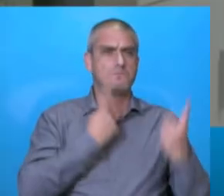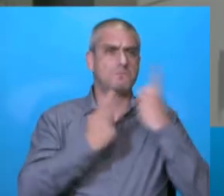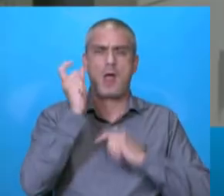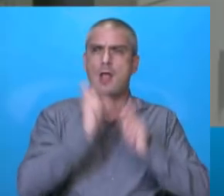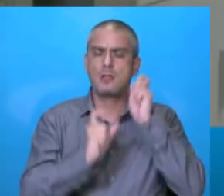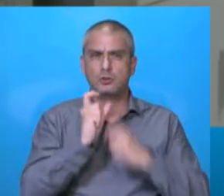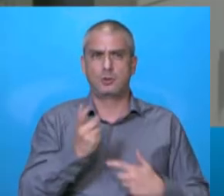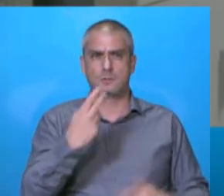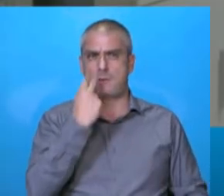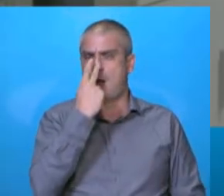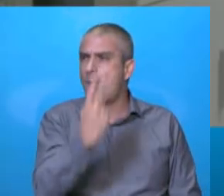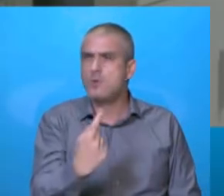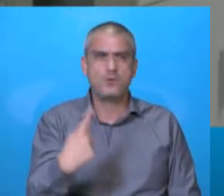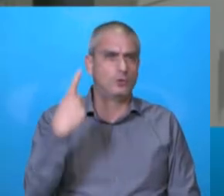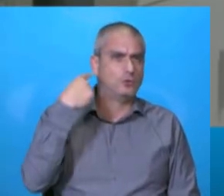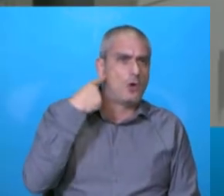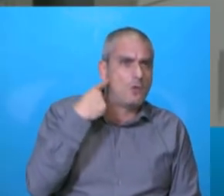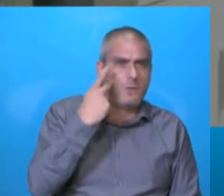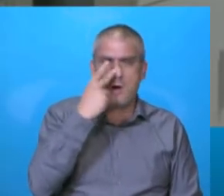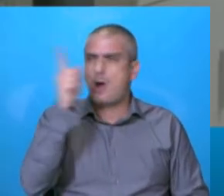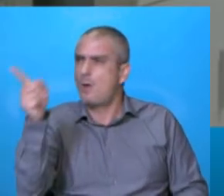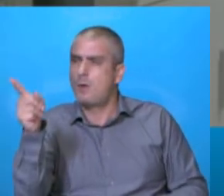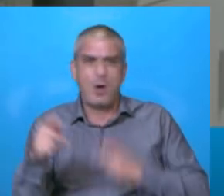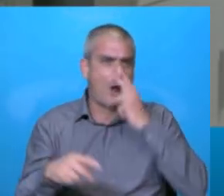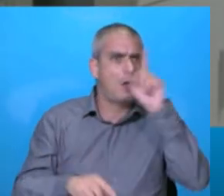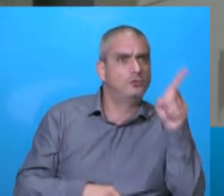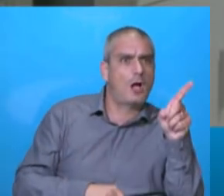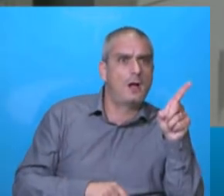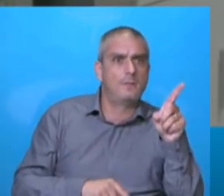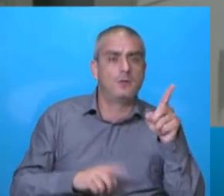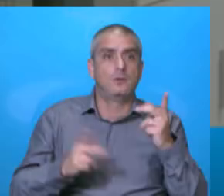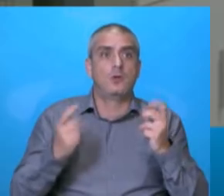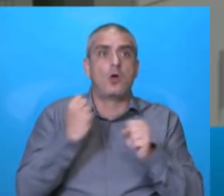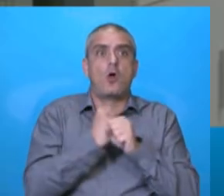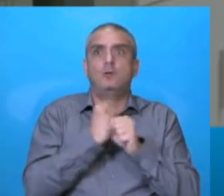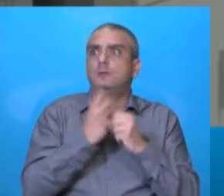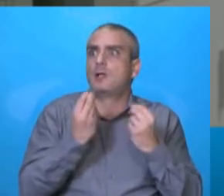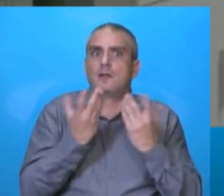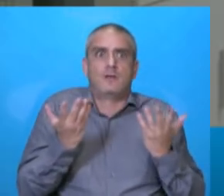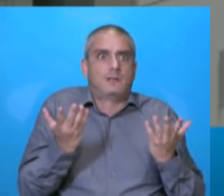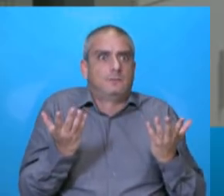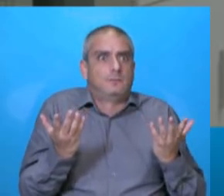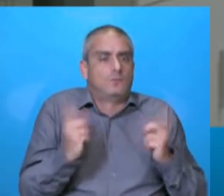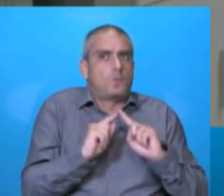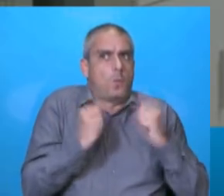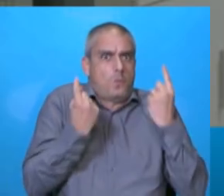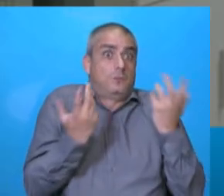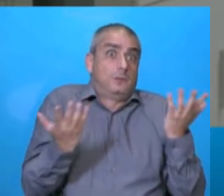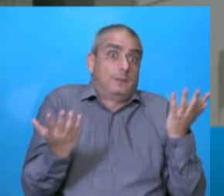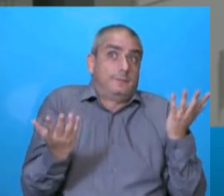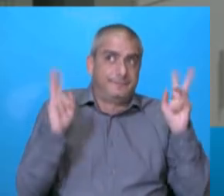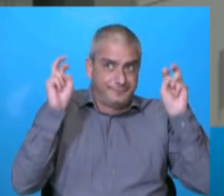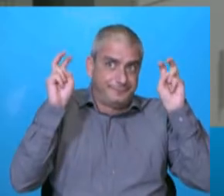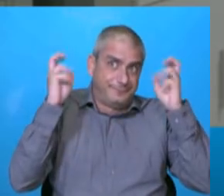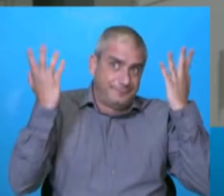שראו, שמעו, ראו אותו פה, ראו אותו שם, עושה דברים מוזרים במרכאות, אני קוראת